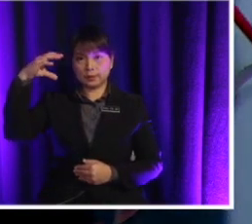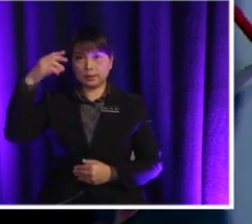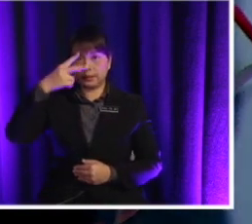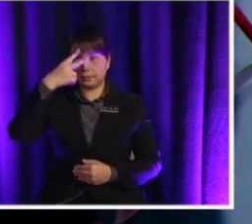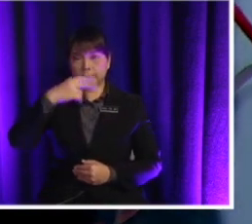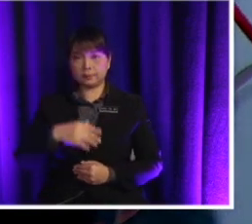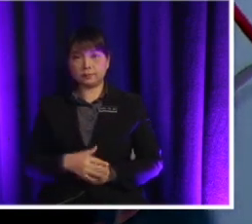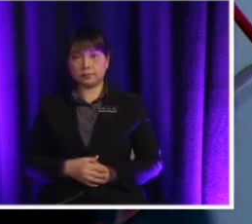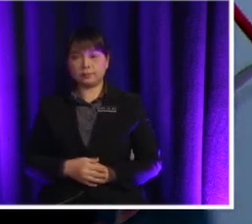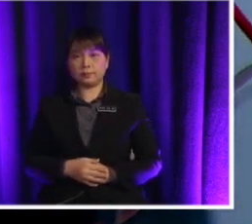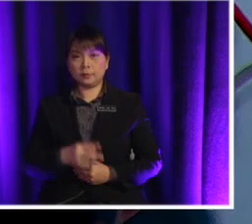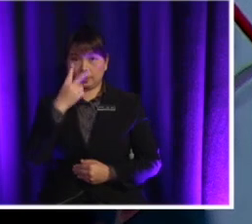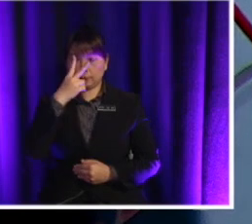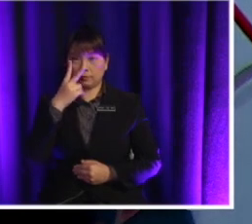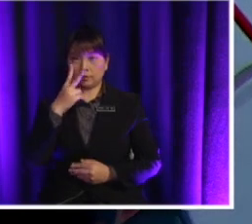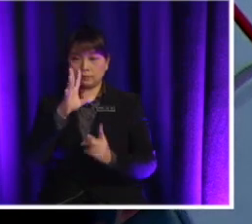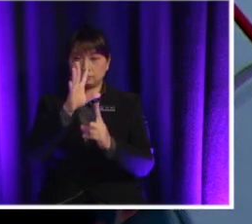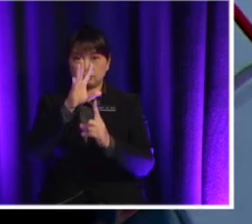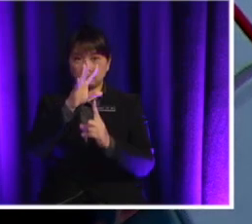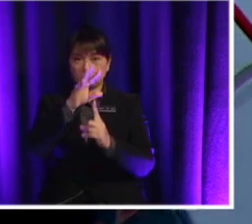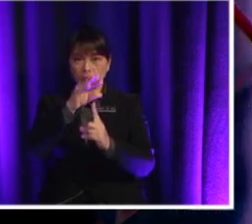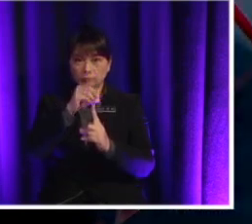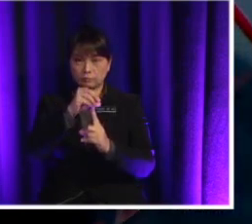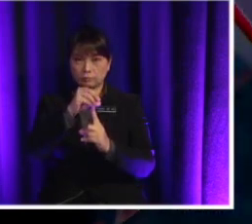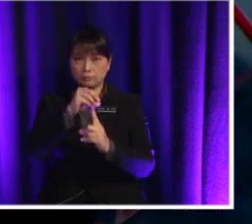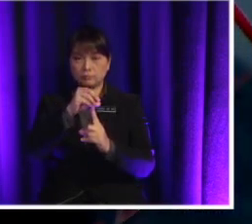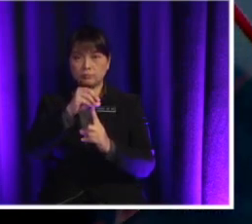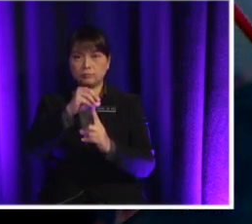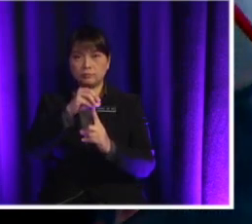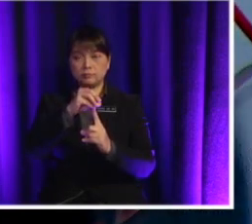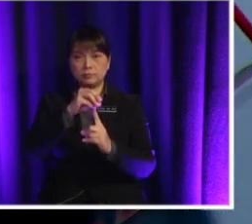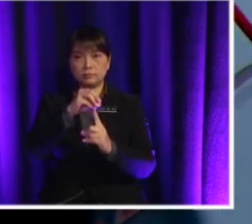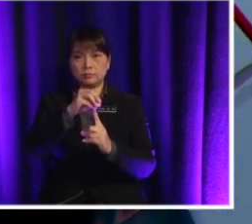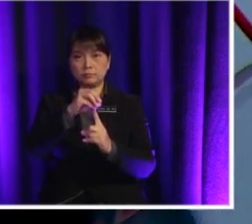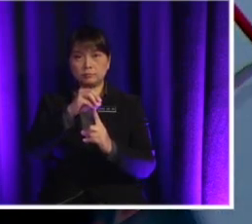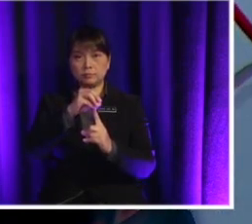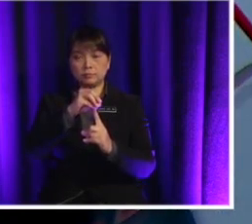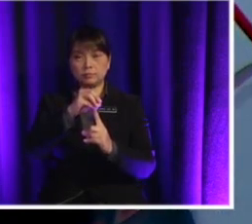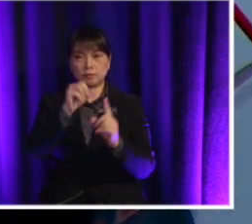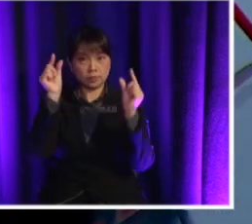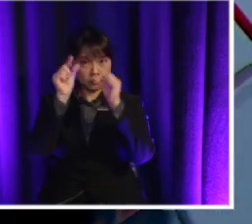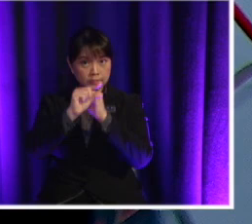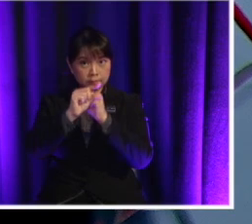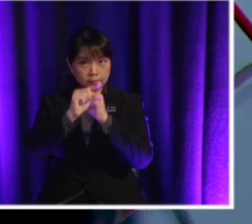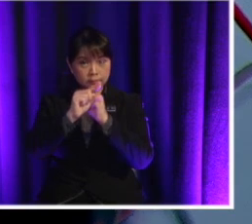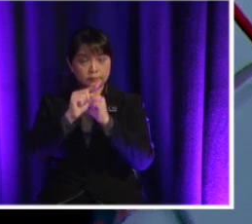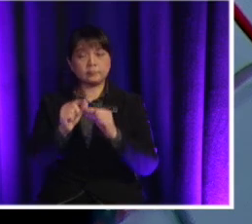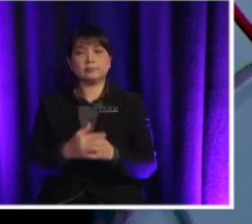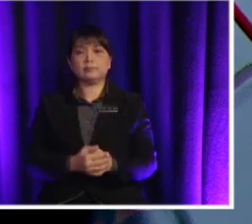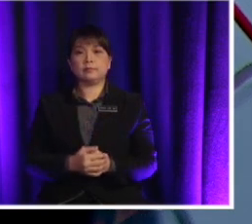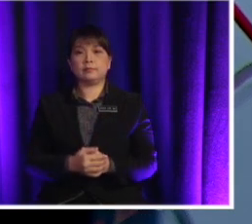Kan Okey. dia padam tu? Kan dia terpadam lah cikgu. Ya, cuba angkat Aiman. Angkat. Dia menyala kan? Okey, dia menyala. Okey, saya cuba lagi cikgu.